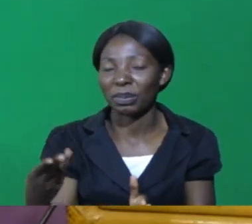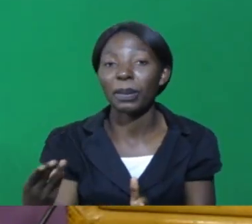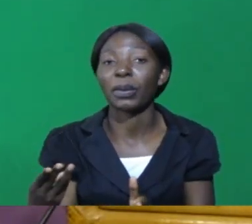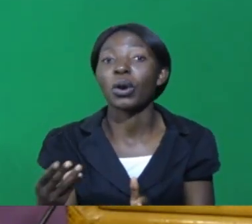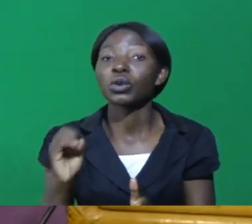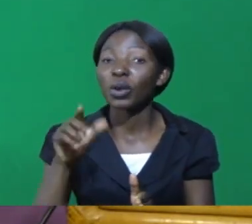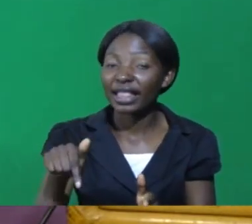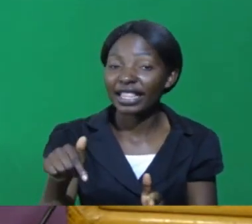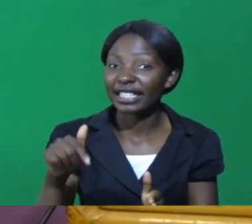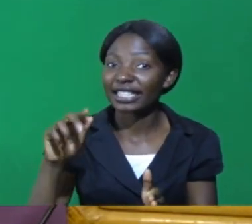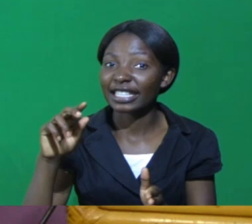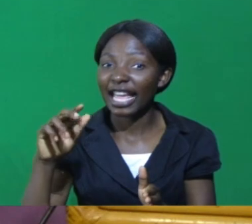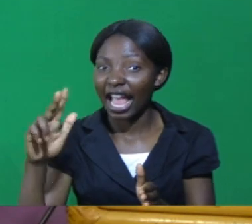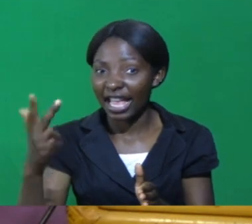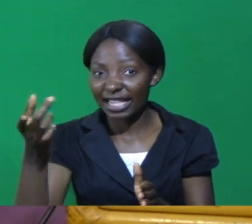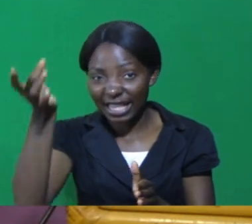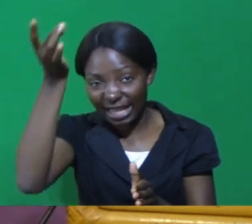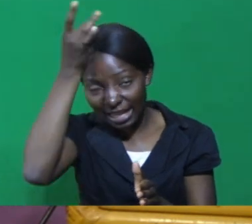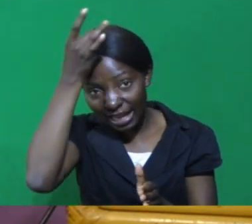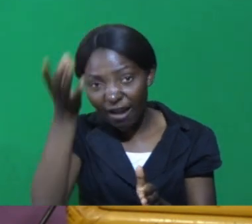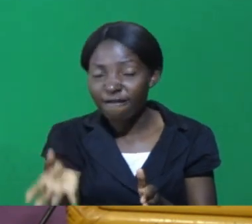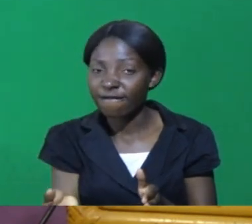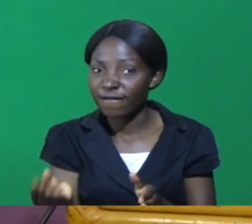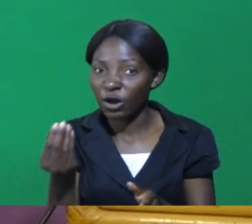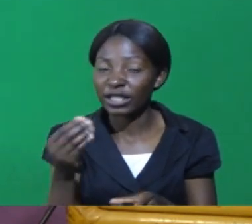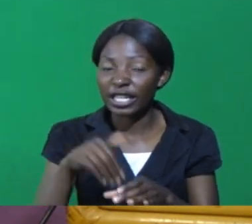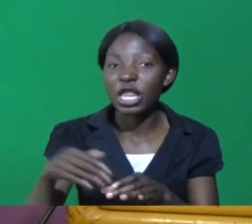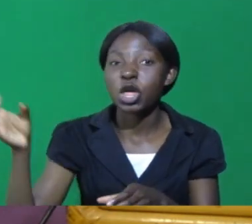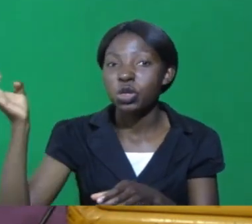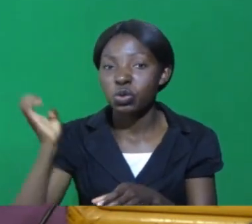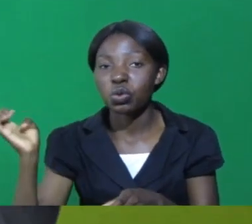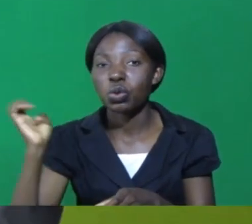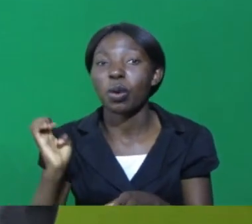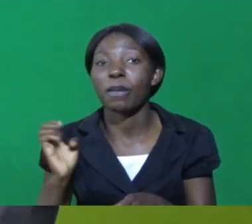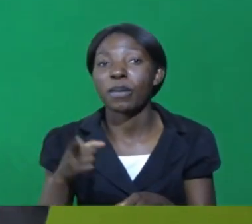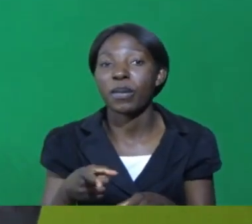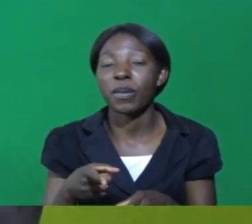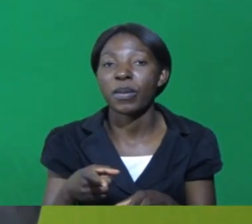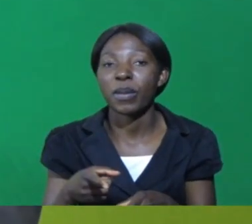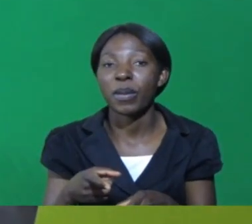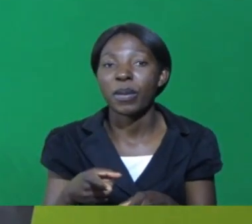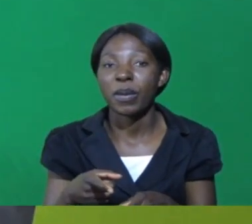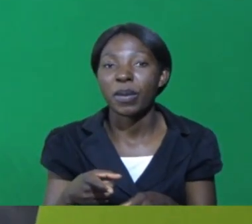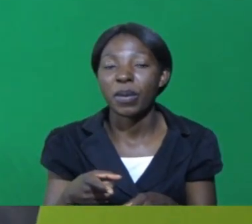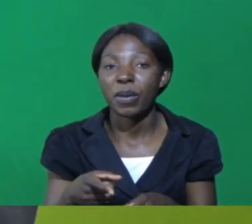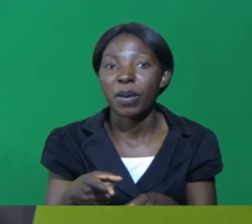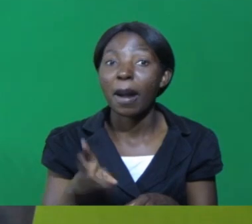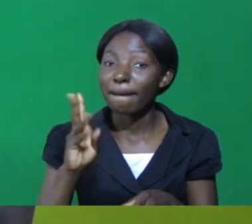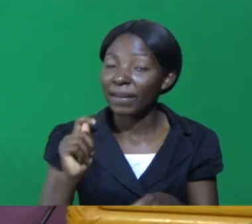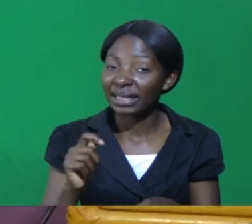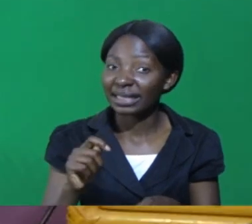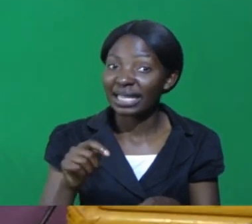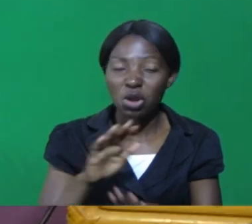mambo uyu anowanikwa pakati penyika dzamataura idzi, ari ikokoko kuEurope. Asiri mumwe we7.